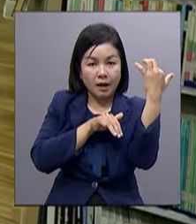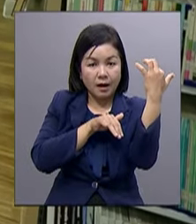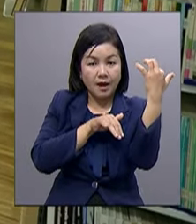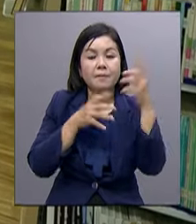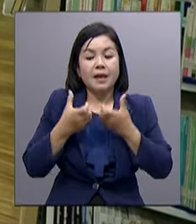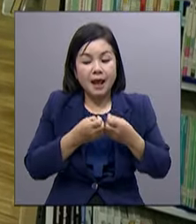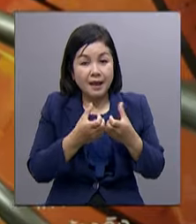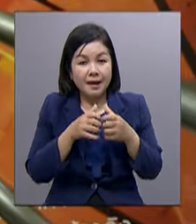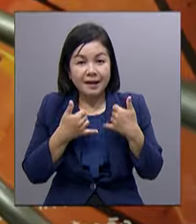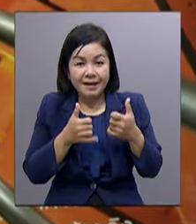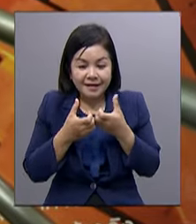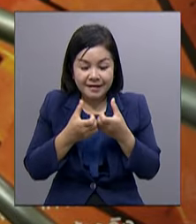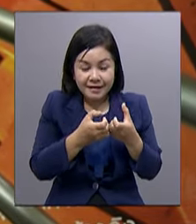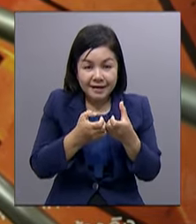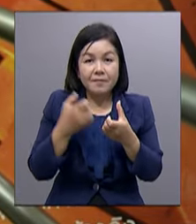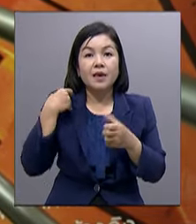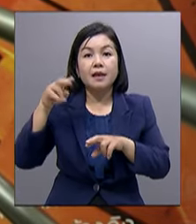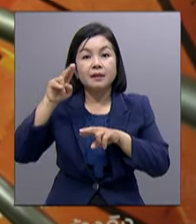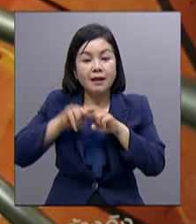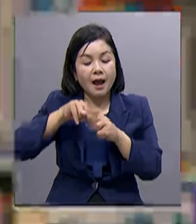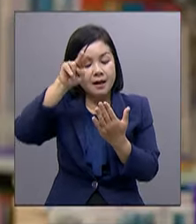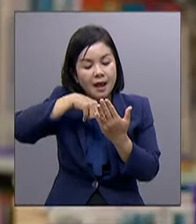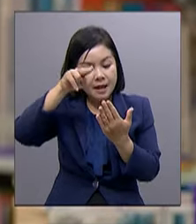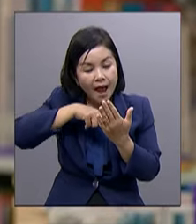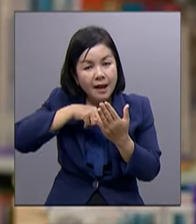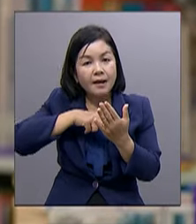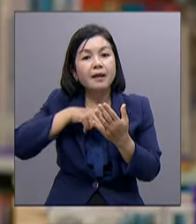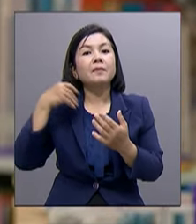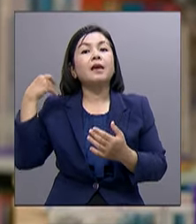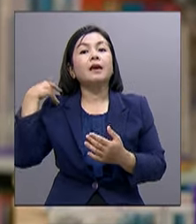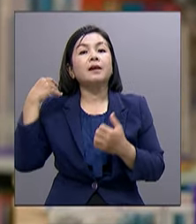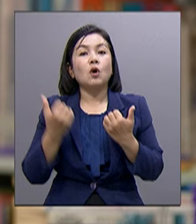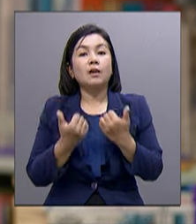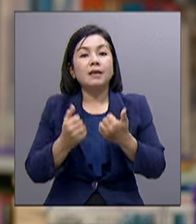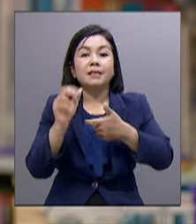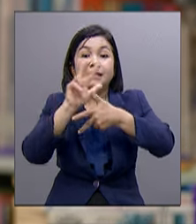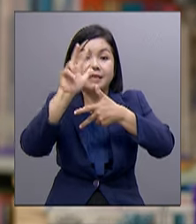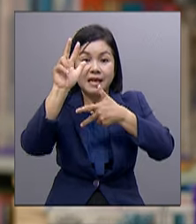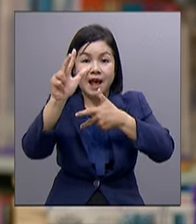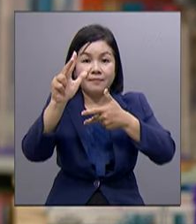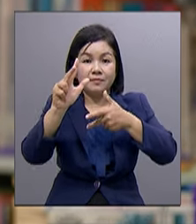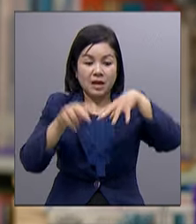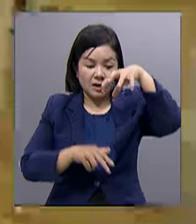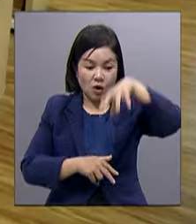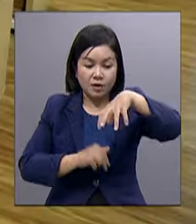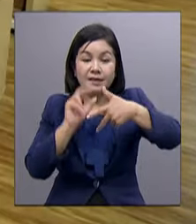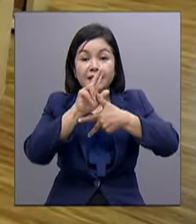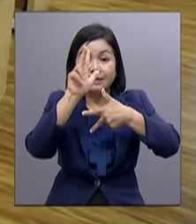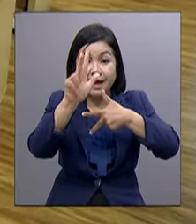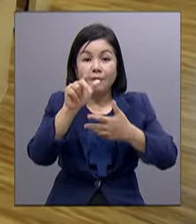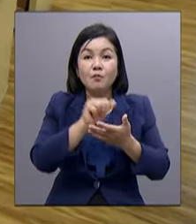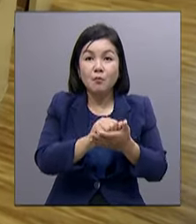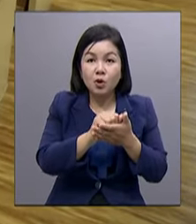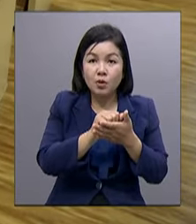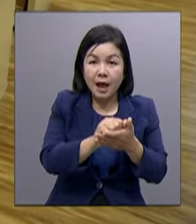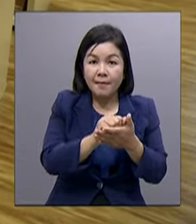เกมแล้วก็โซนนั่งอ่านส่วนชั้น3เนี่ยก็คือตอนเนี้ยเราก็จะมีบริการที่เป็นเรื่อง